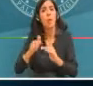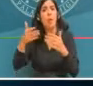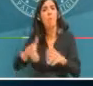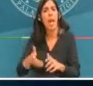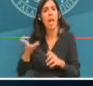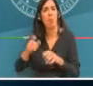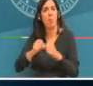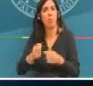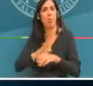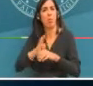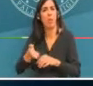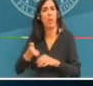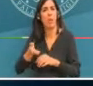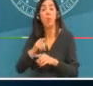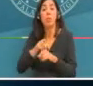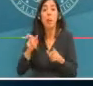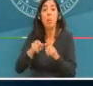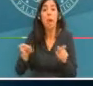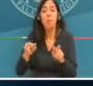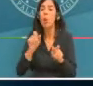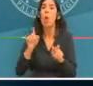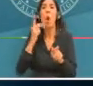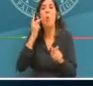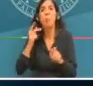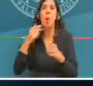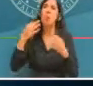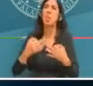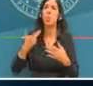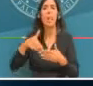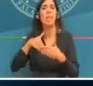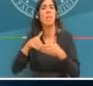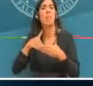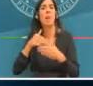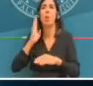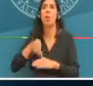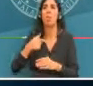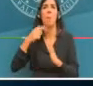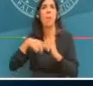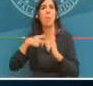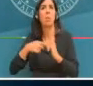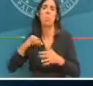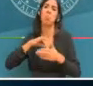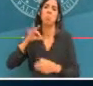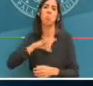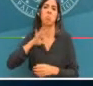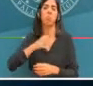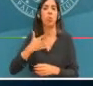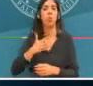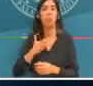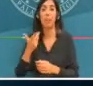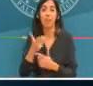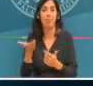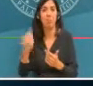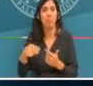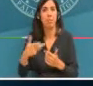anche dei nuovi sacrifici che stiamo chiedendo soprattutto ad alcune categorie penso ai ristoratori